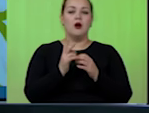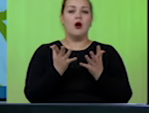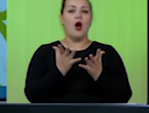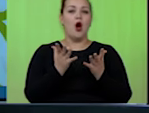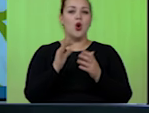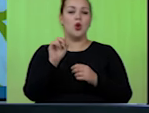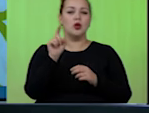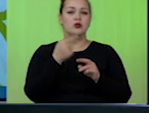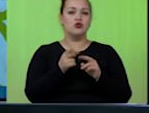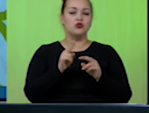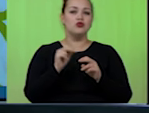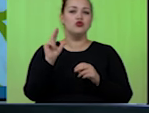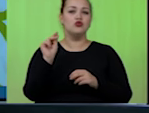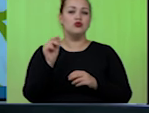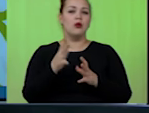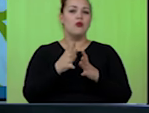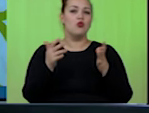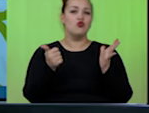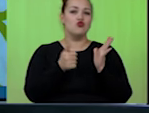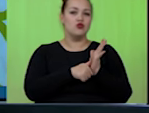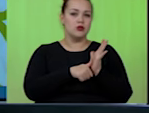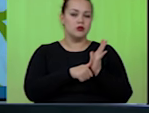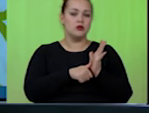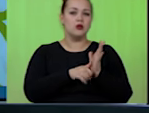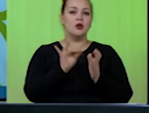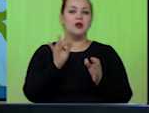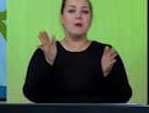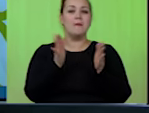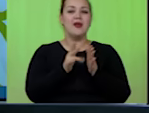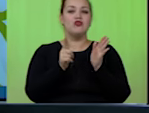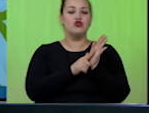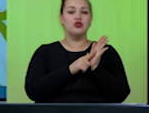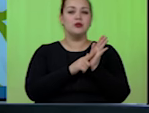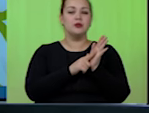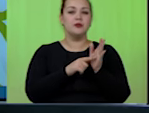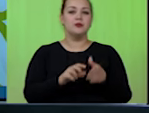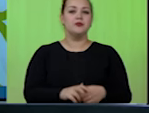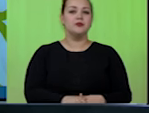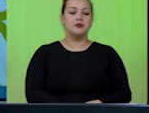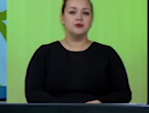Какое из данных чисел больше 6 и меньше 7?